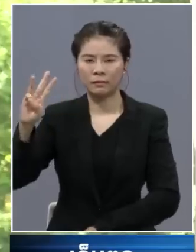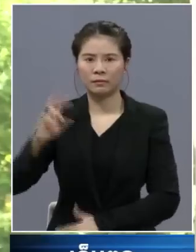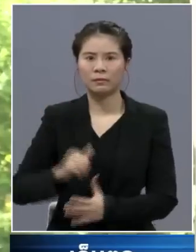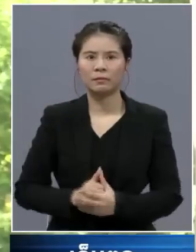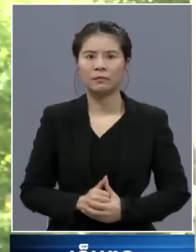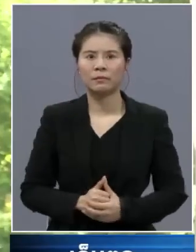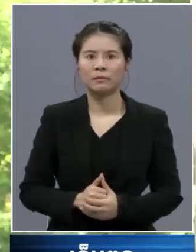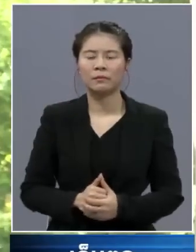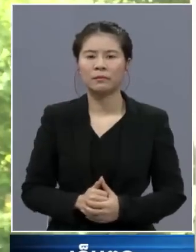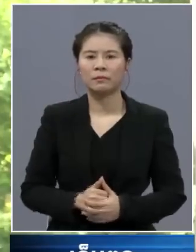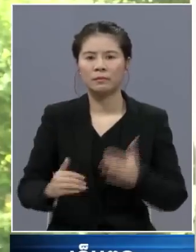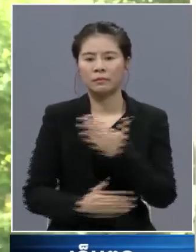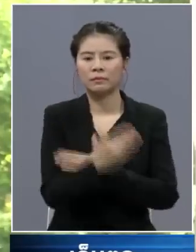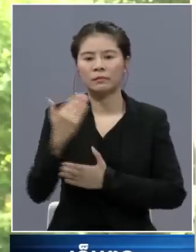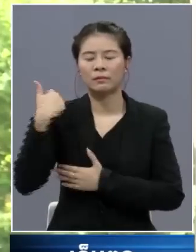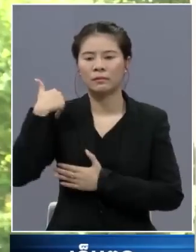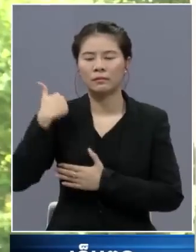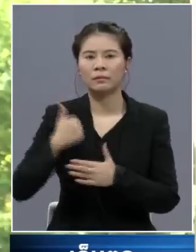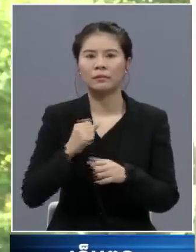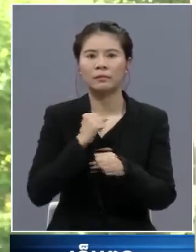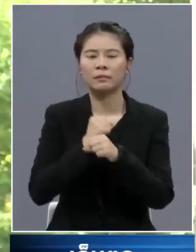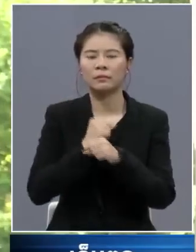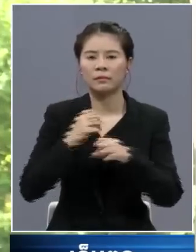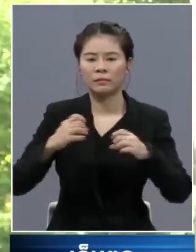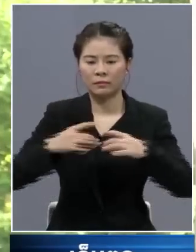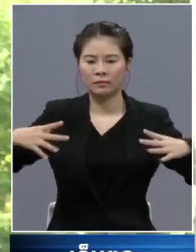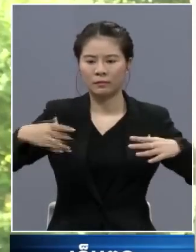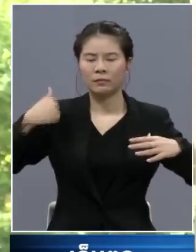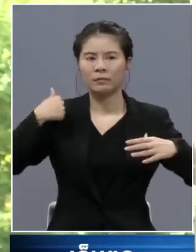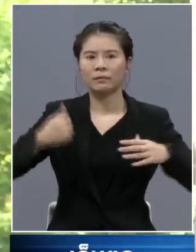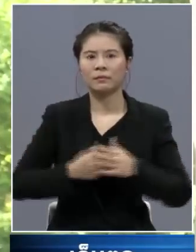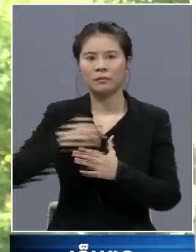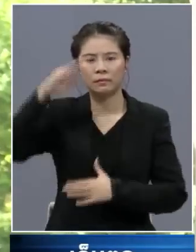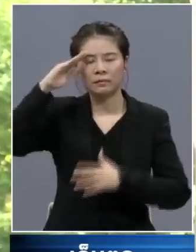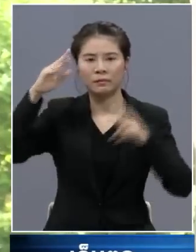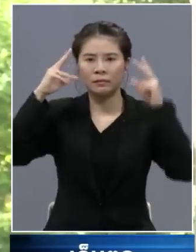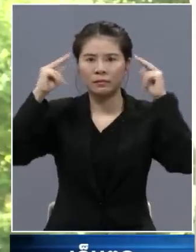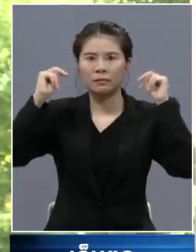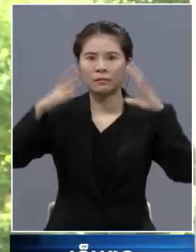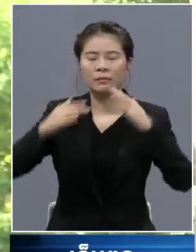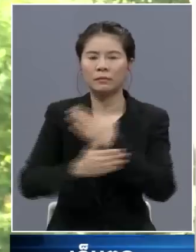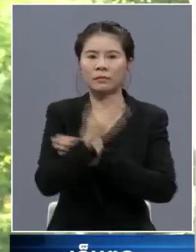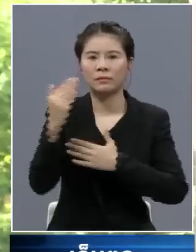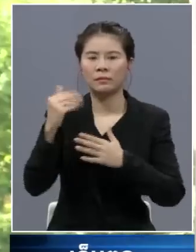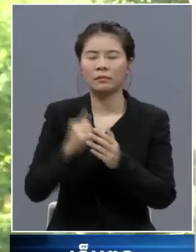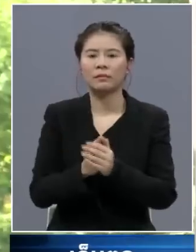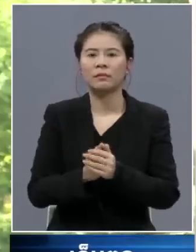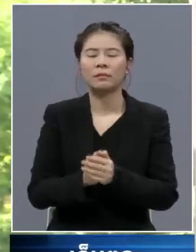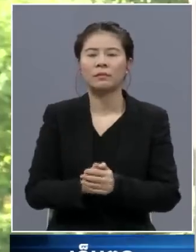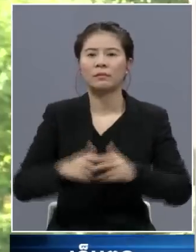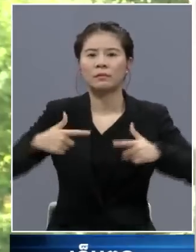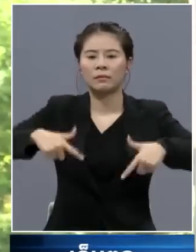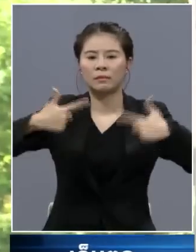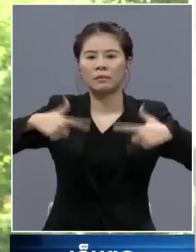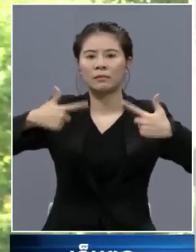นะฮะมีโอกาสกลับไปสู่ความขัดแย้งเหมือนเดิมคือพลเอกประยุทธ์มองว่ามันมีโอกาสกลับไปสู่ความขัดแย้งเหมือนเดิมไหมถ้